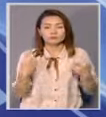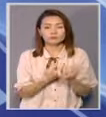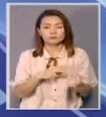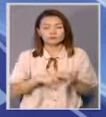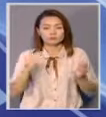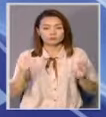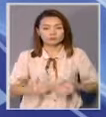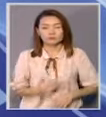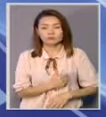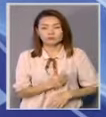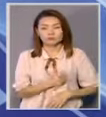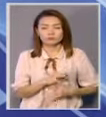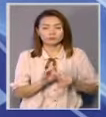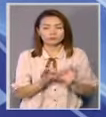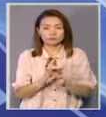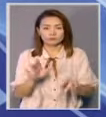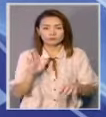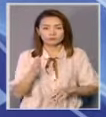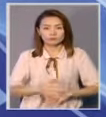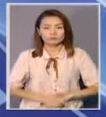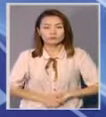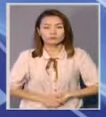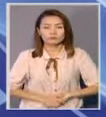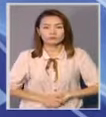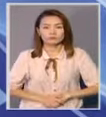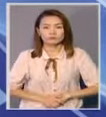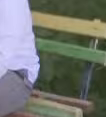құнын түсіруді талап етеді. Толығырақ бейне материалда.